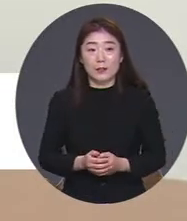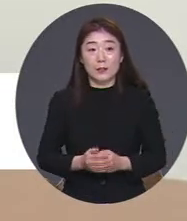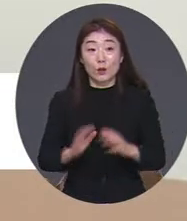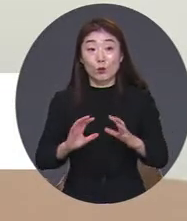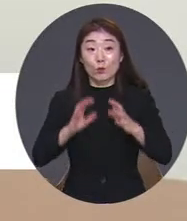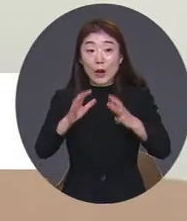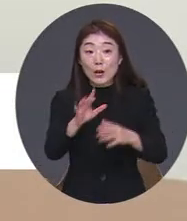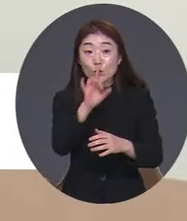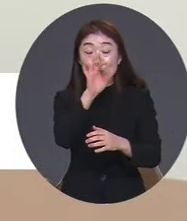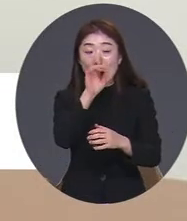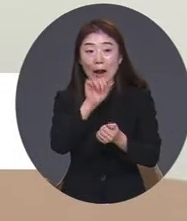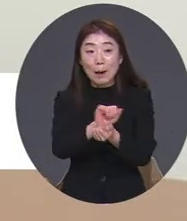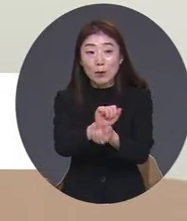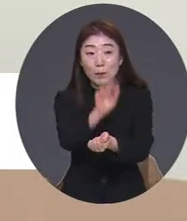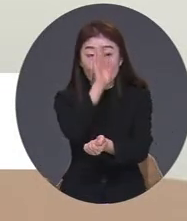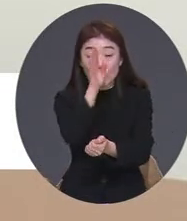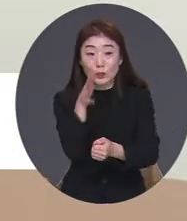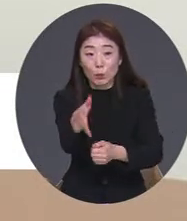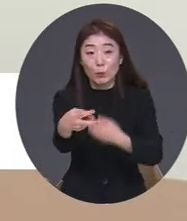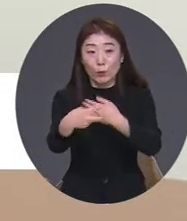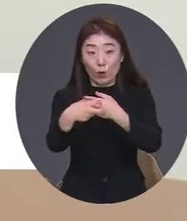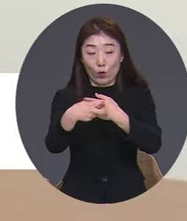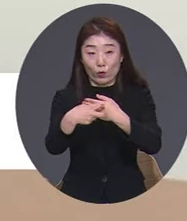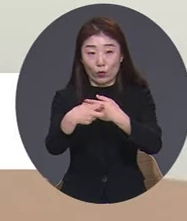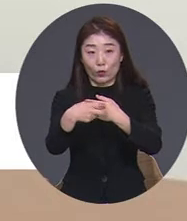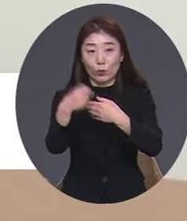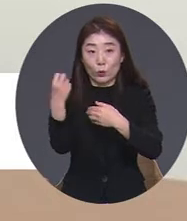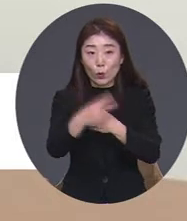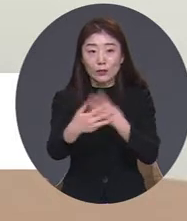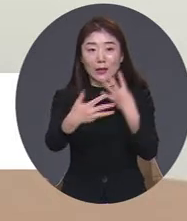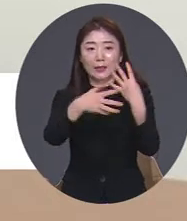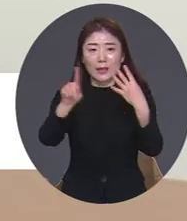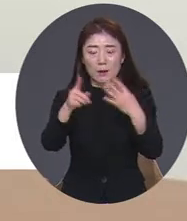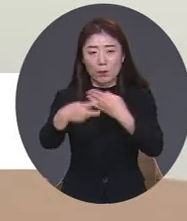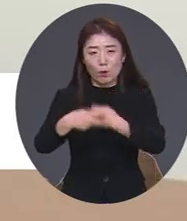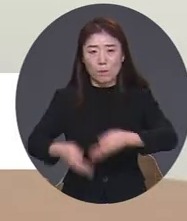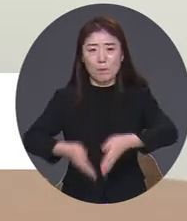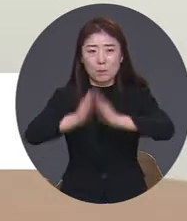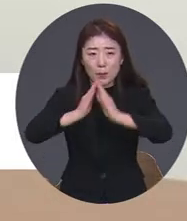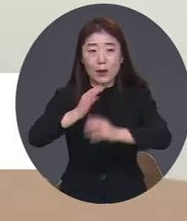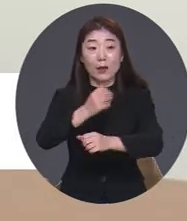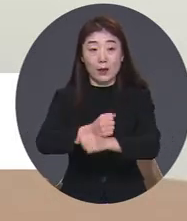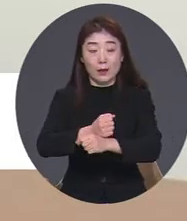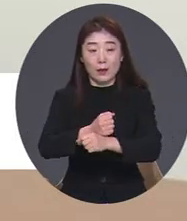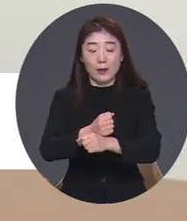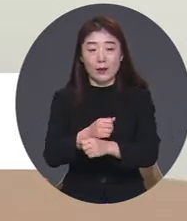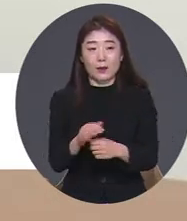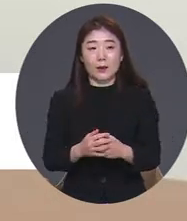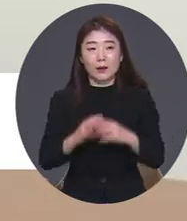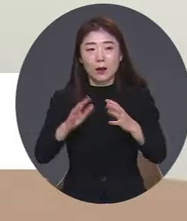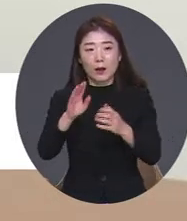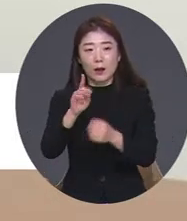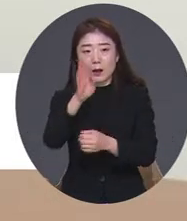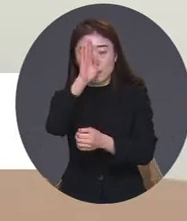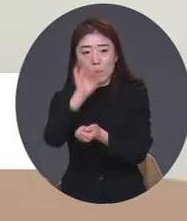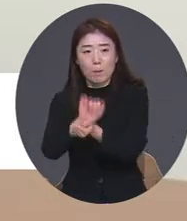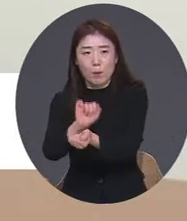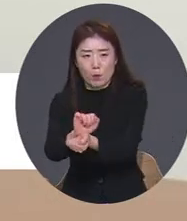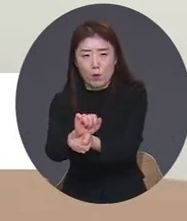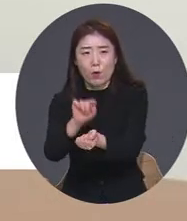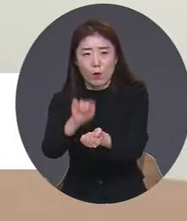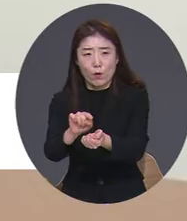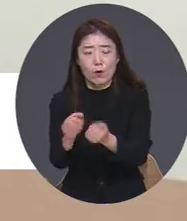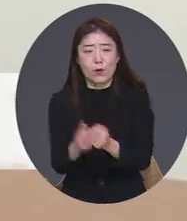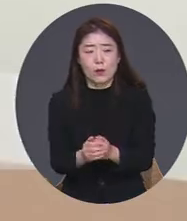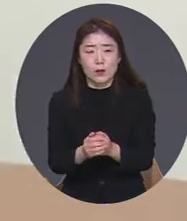국가중앙감염병 전문병원 4차 병원 건립을 통해서 국가감염병 대응체계를 확대